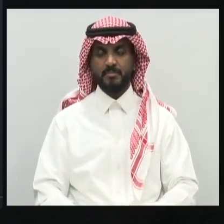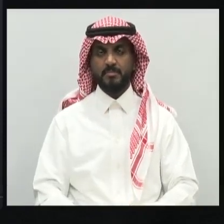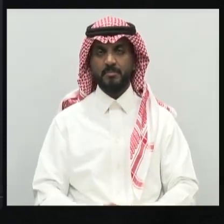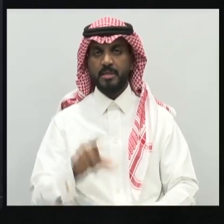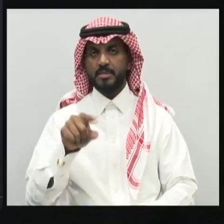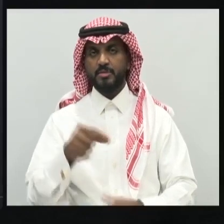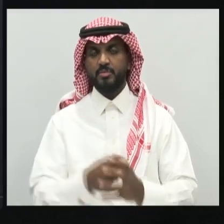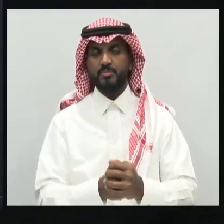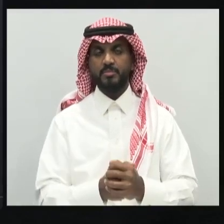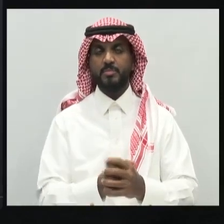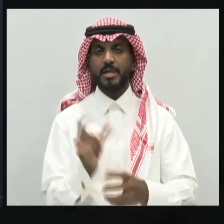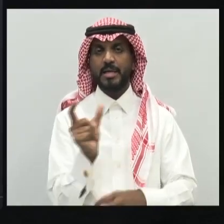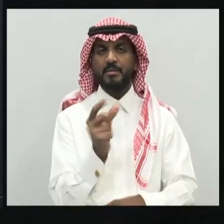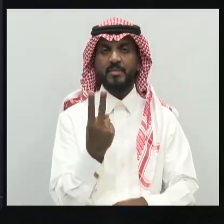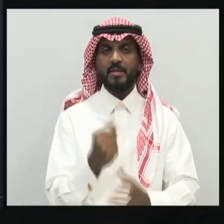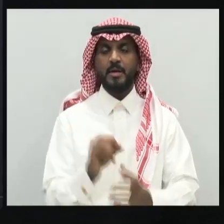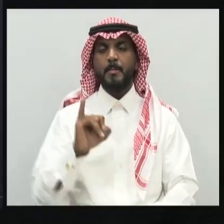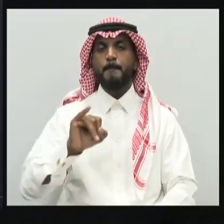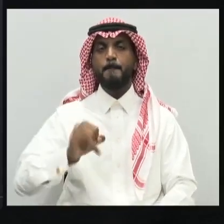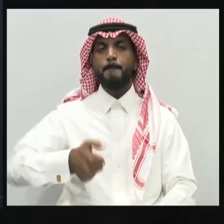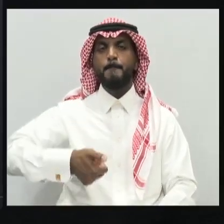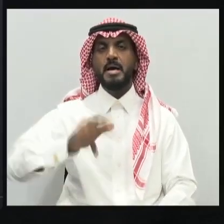احسنتم الكلمه الثانيه مازن